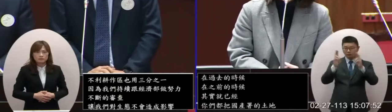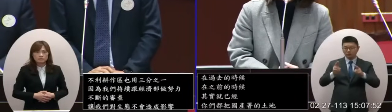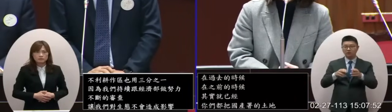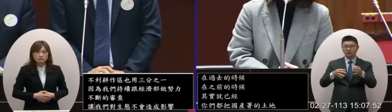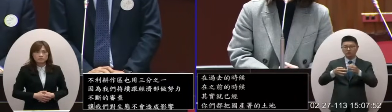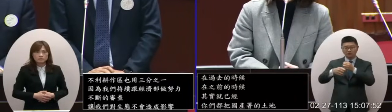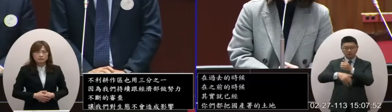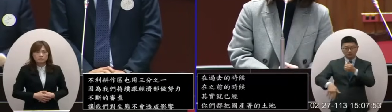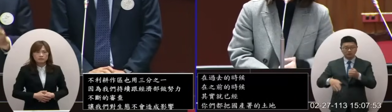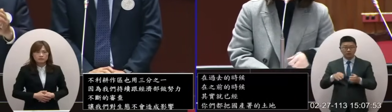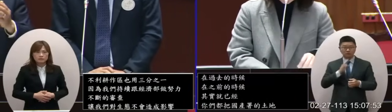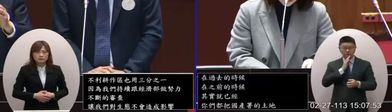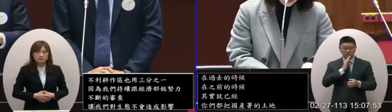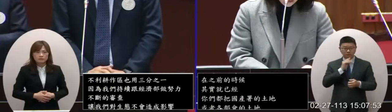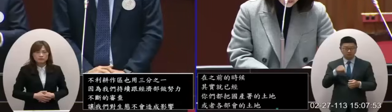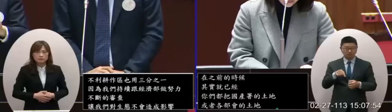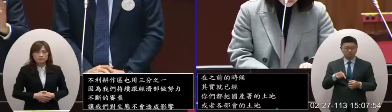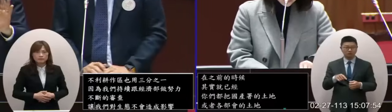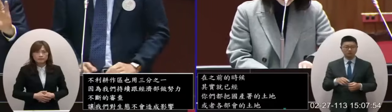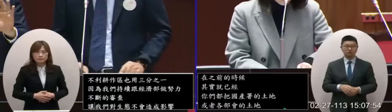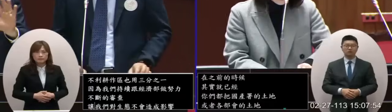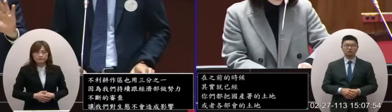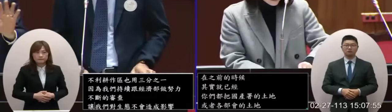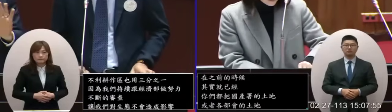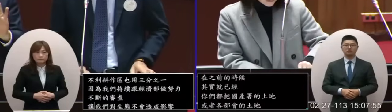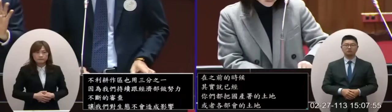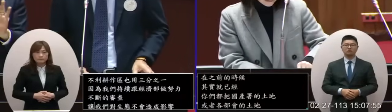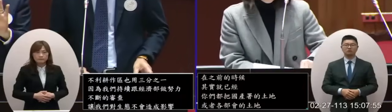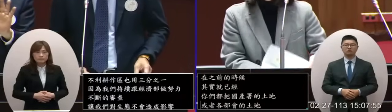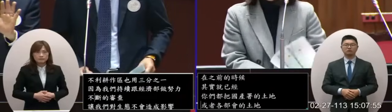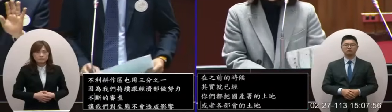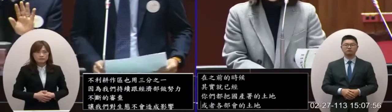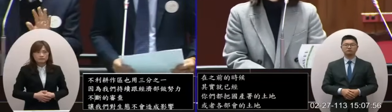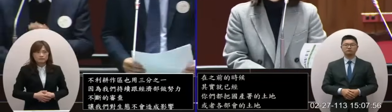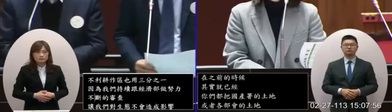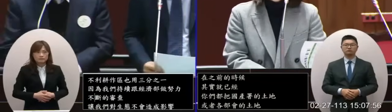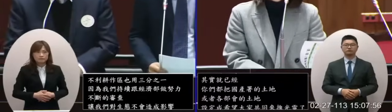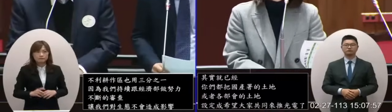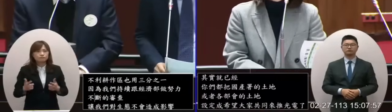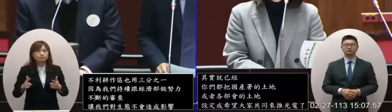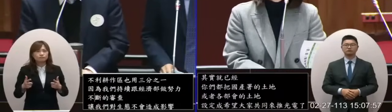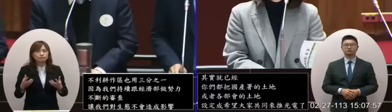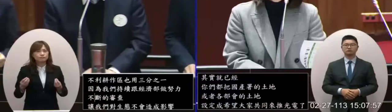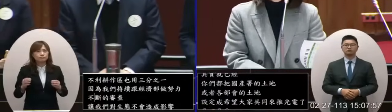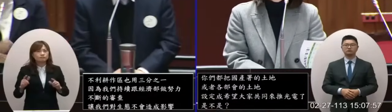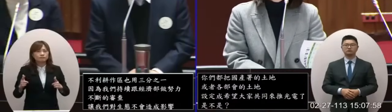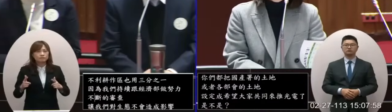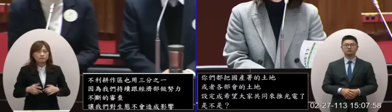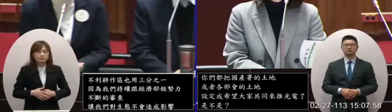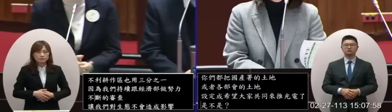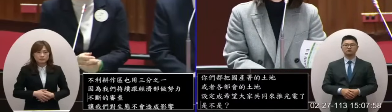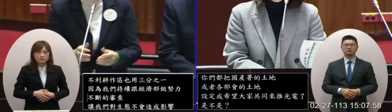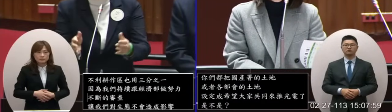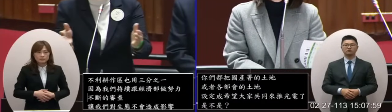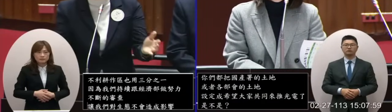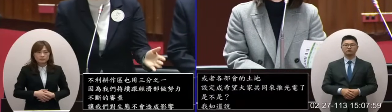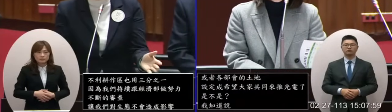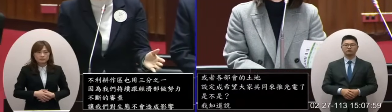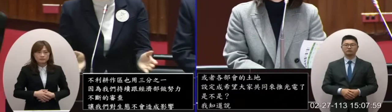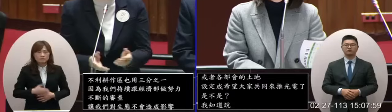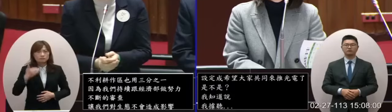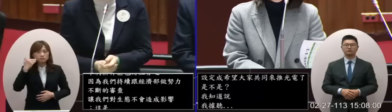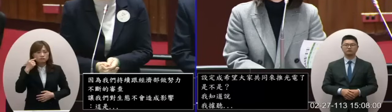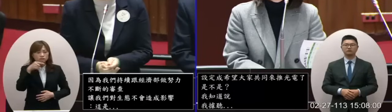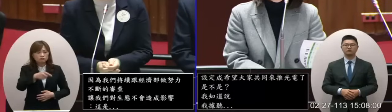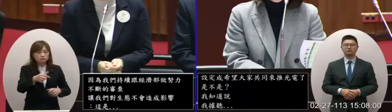说，我据听， 没有，我们一定是先盘出说这个合不合适设光电，然后才会去推。如果那